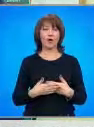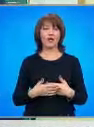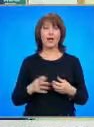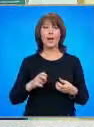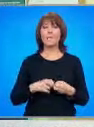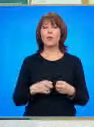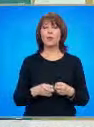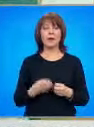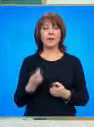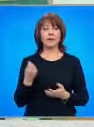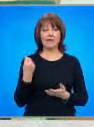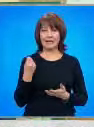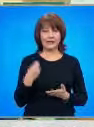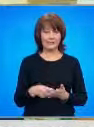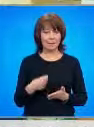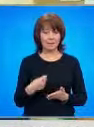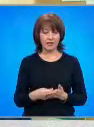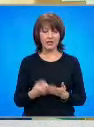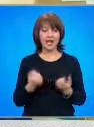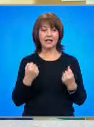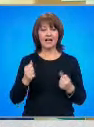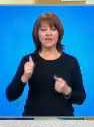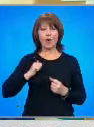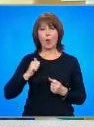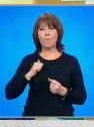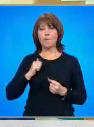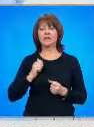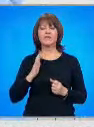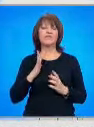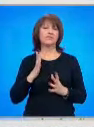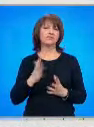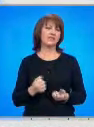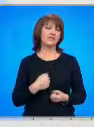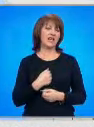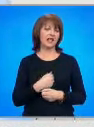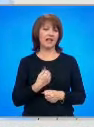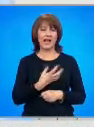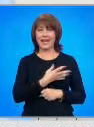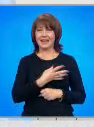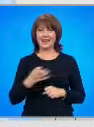в заплащането в сфера здравеопазване е трагичен.